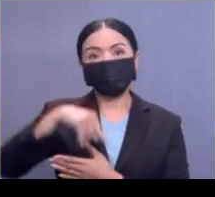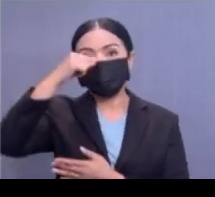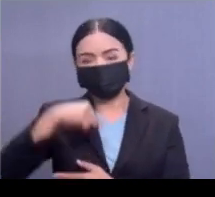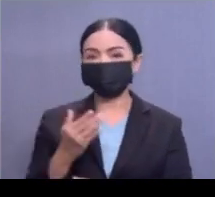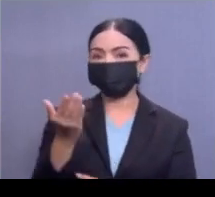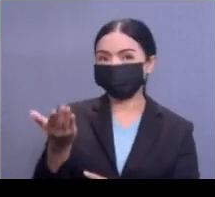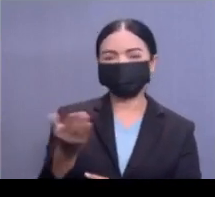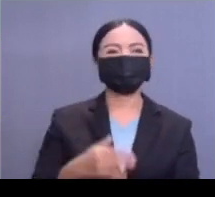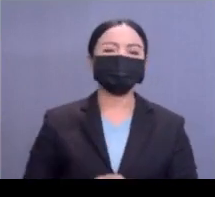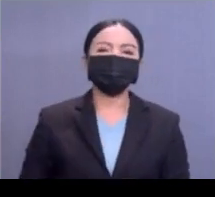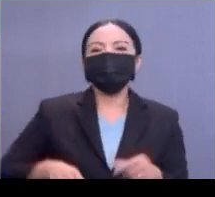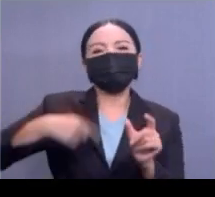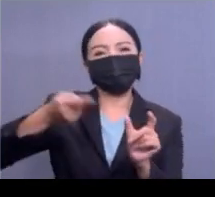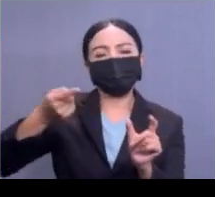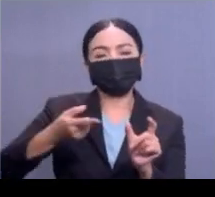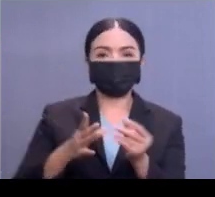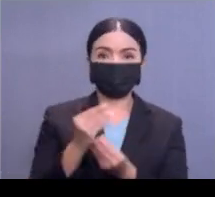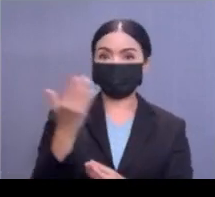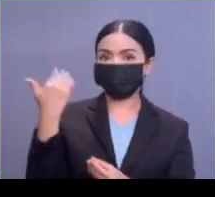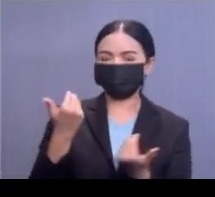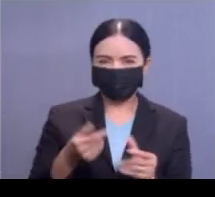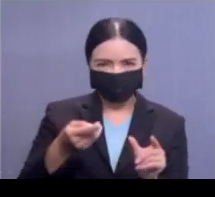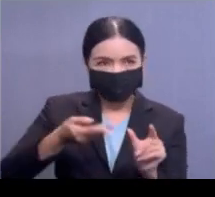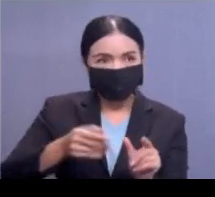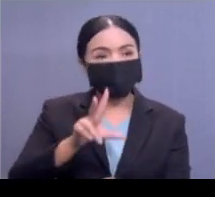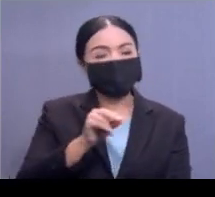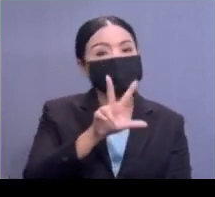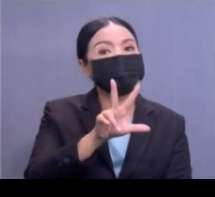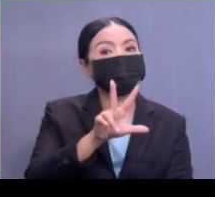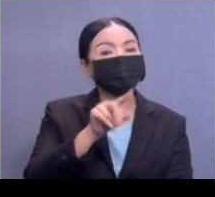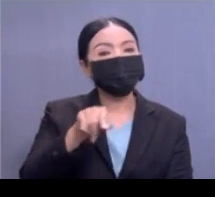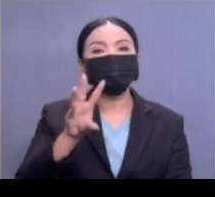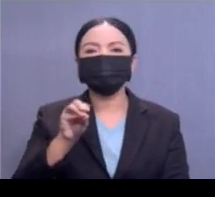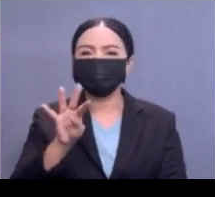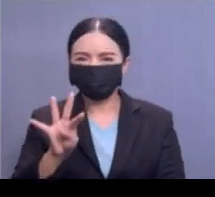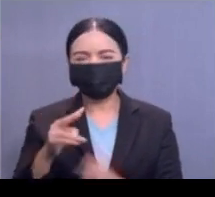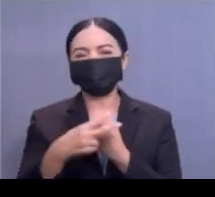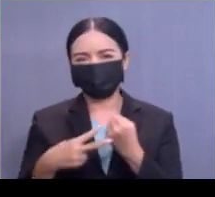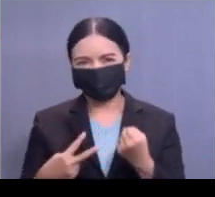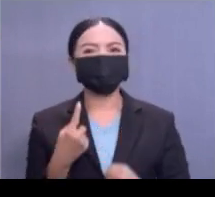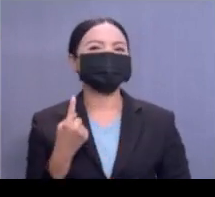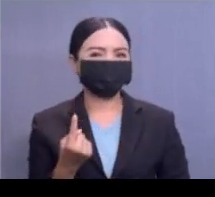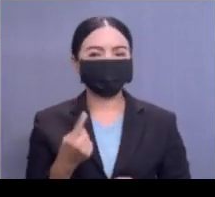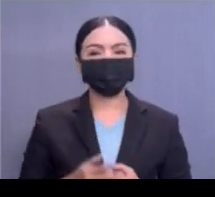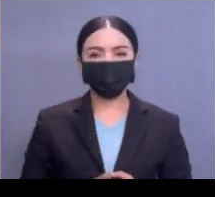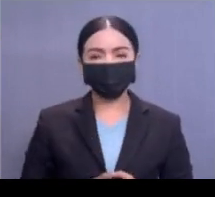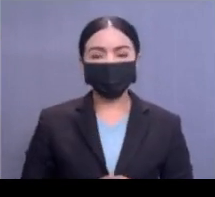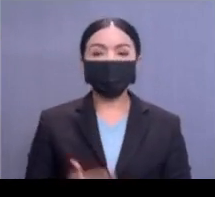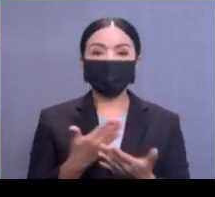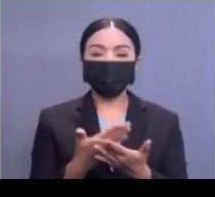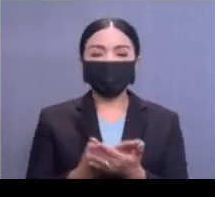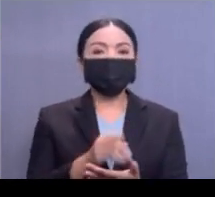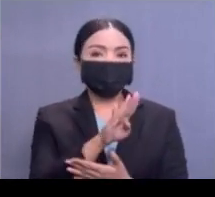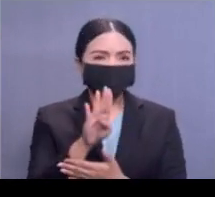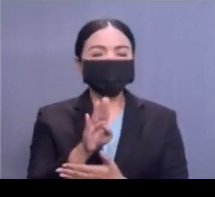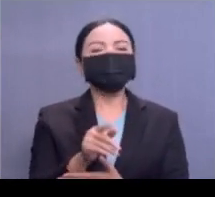เช้านี้ถือว่ายังทรงตัวนะคะจากสำหรับที่ผ่านมาคะเปิดมาที่ 33บาท 64สตางค์ต่อดอลลาร์สหรัฐนะคะที่ทำของค่าเงินบาท